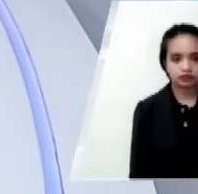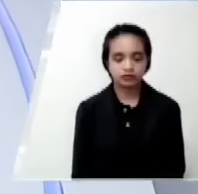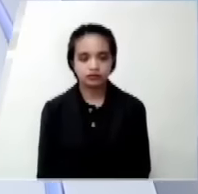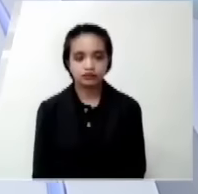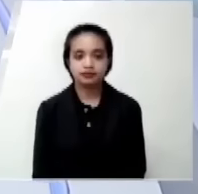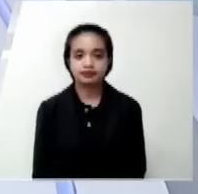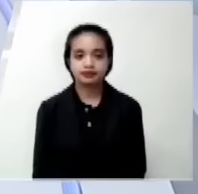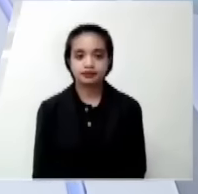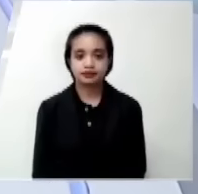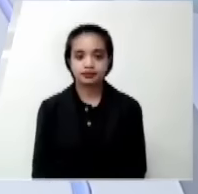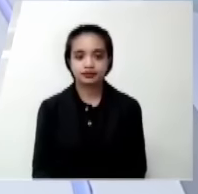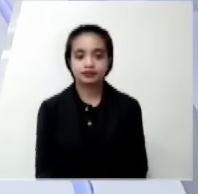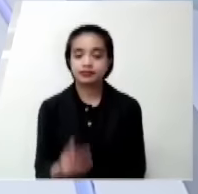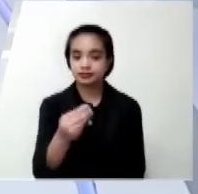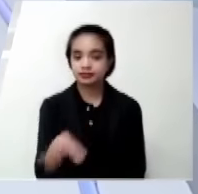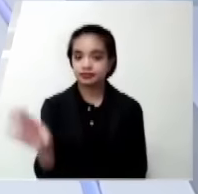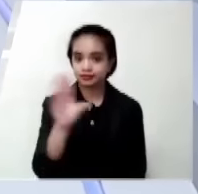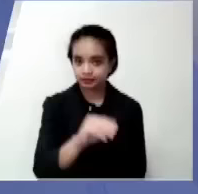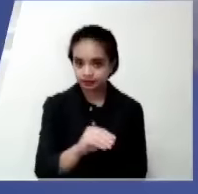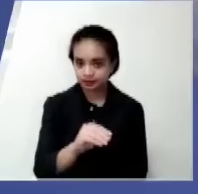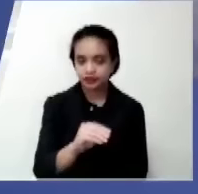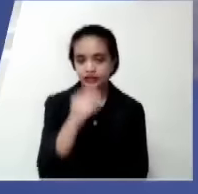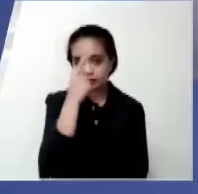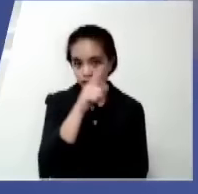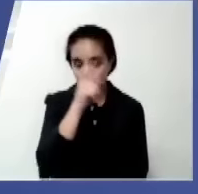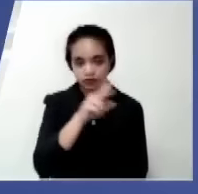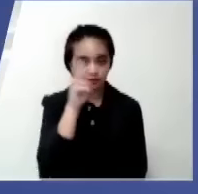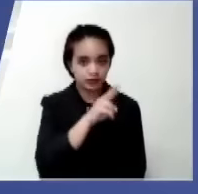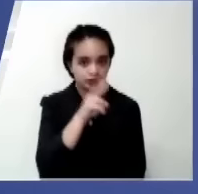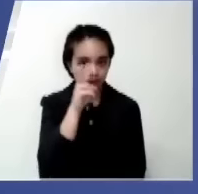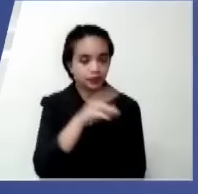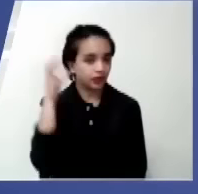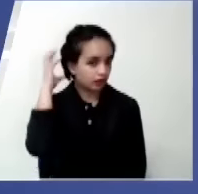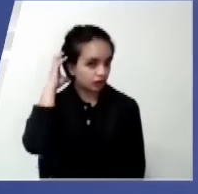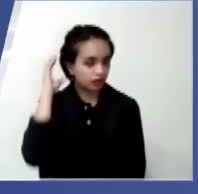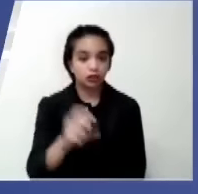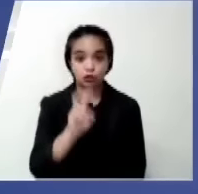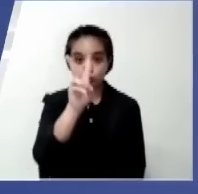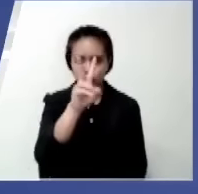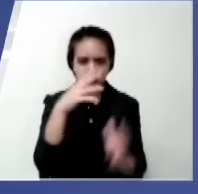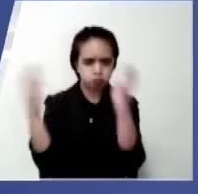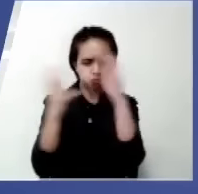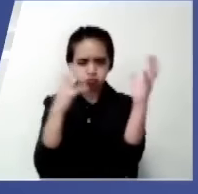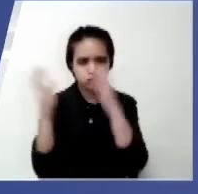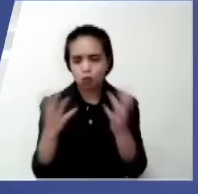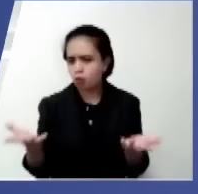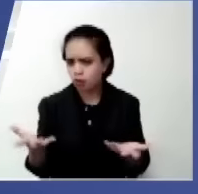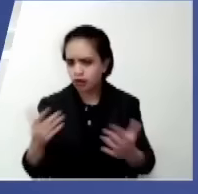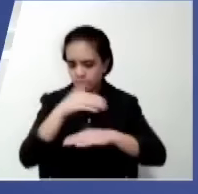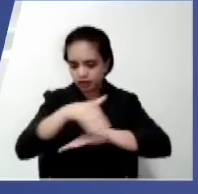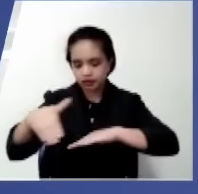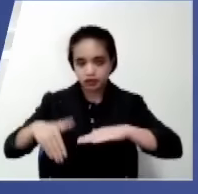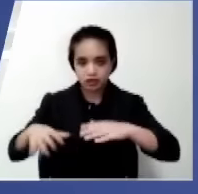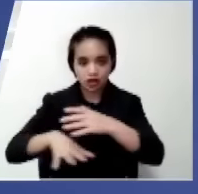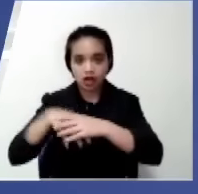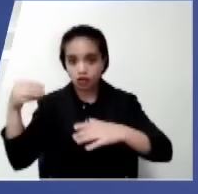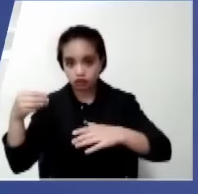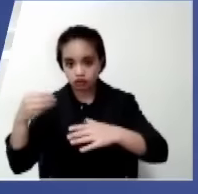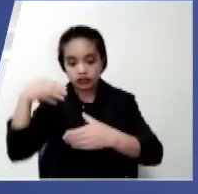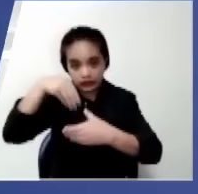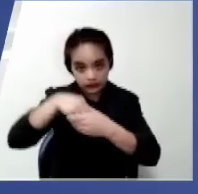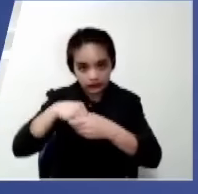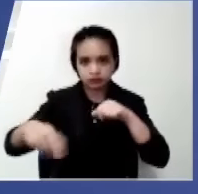Magandang gabi po, Luzon, Visayas at Mindanao. 2 bagyo sa loob at labas ng Philippine Area of Responsibility